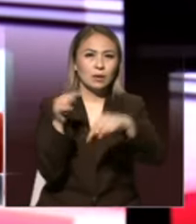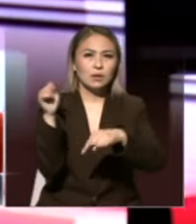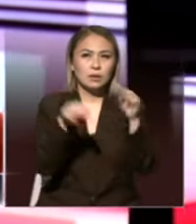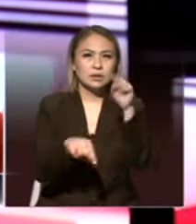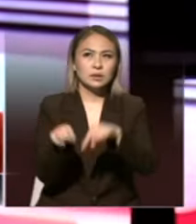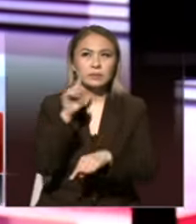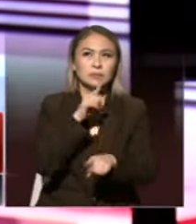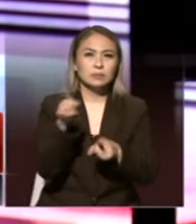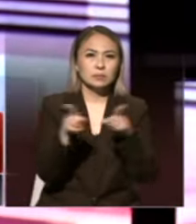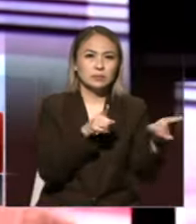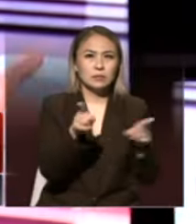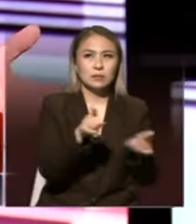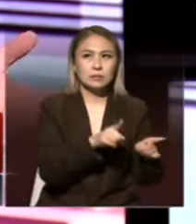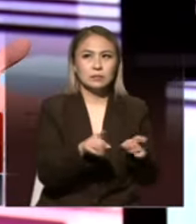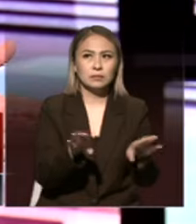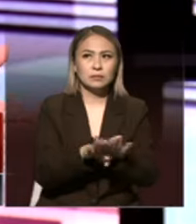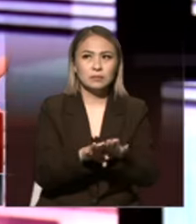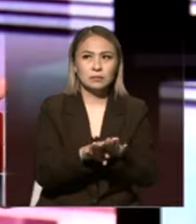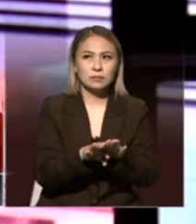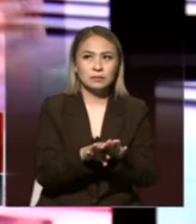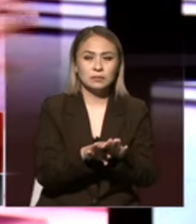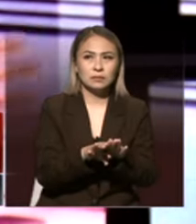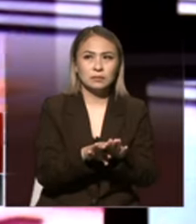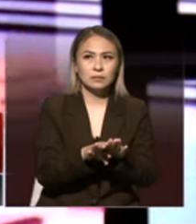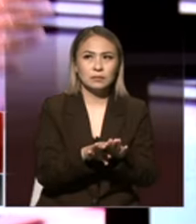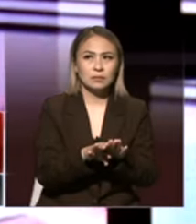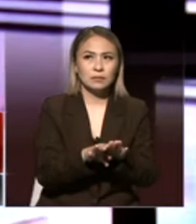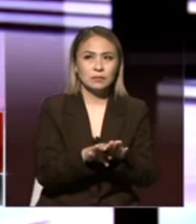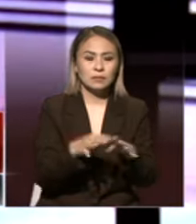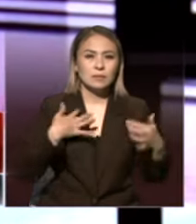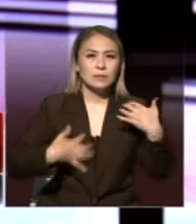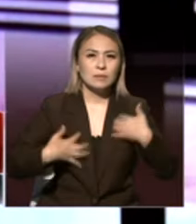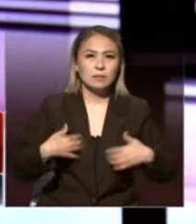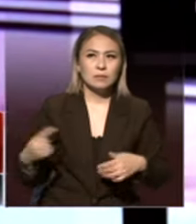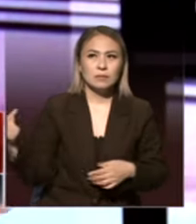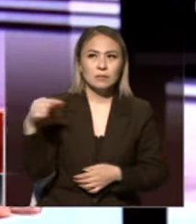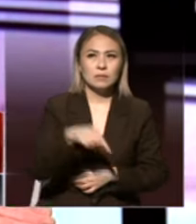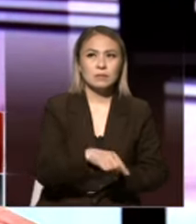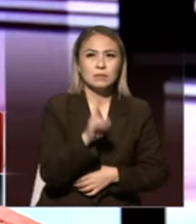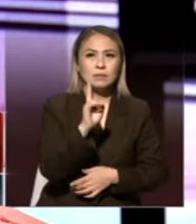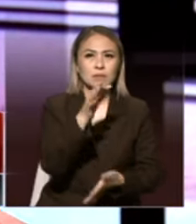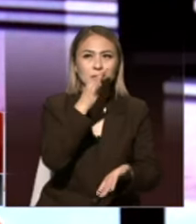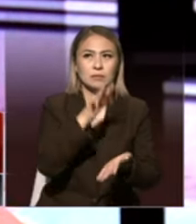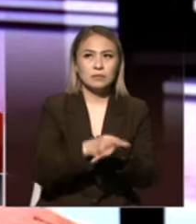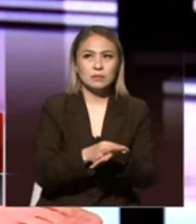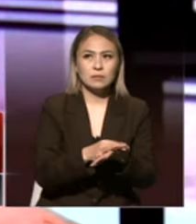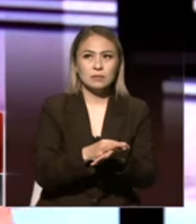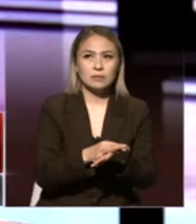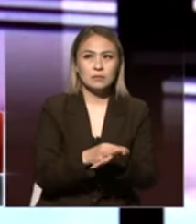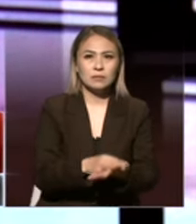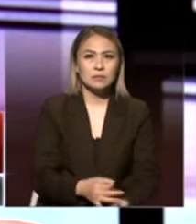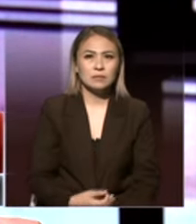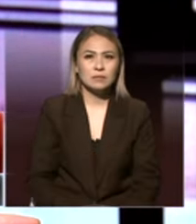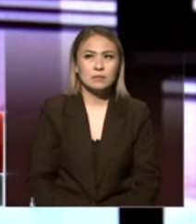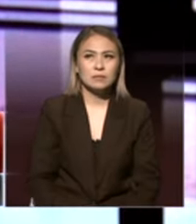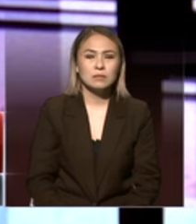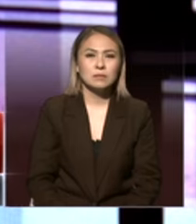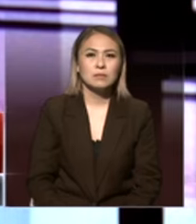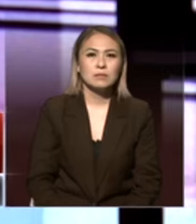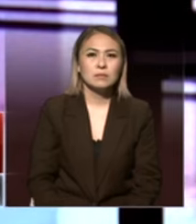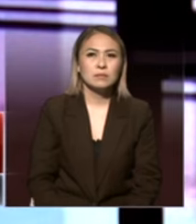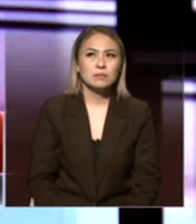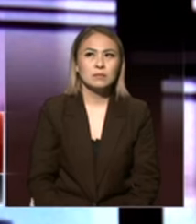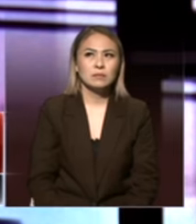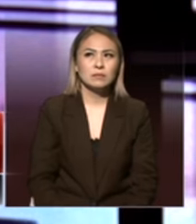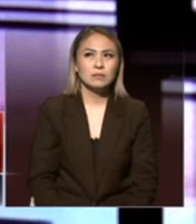Ана кисиге болчу, мына кисиге болчу. Эй, айналайындар, мен ита көзү жаан таласып мында келдим. Ким жооп берет десең? Канагаттын талабы